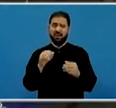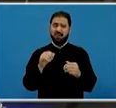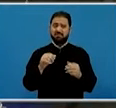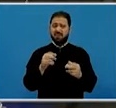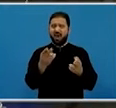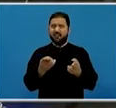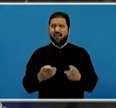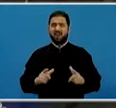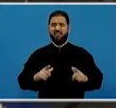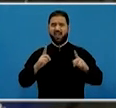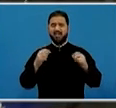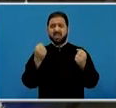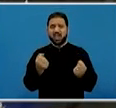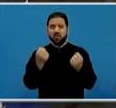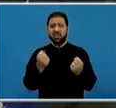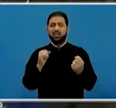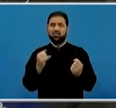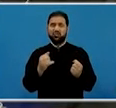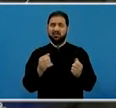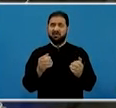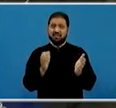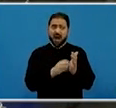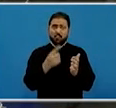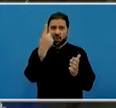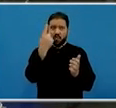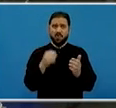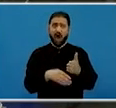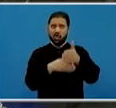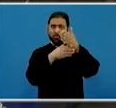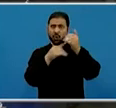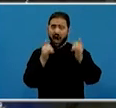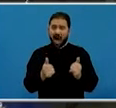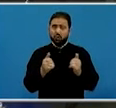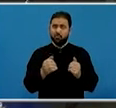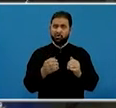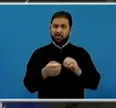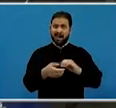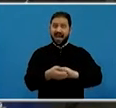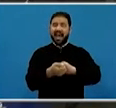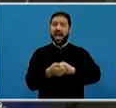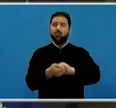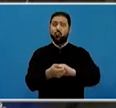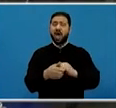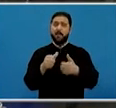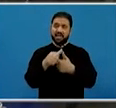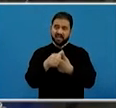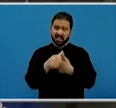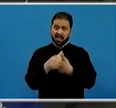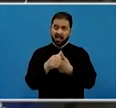când ai nevoie de un sprijin. Și atunci, bineînțeles, că această legătură a prieteniei se